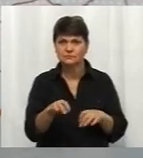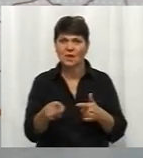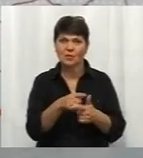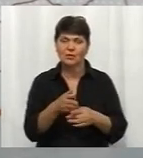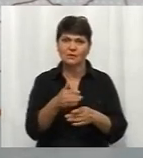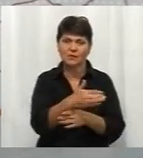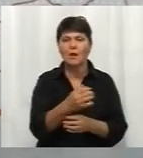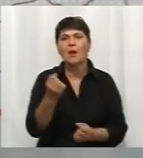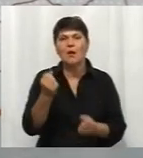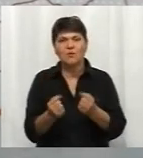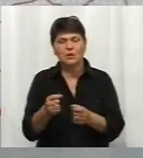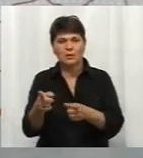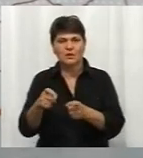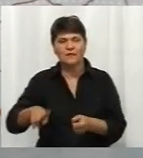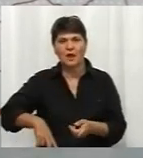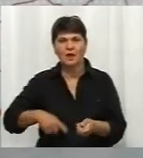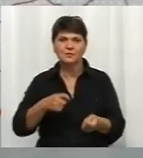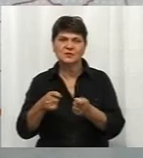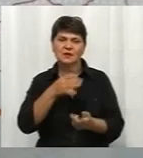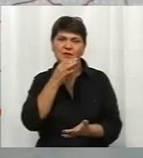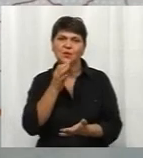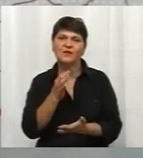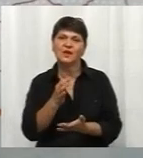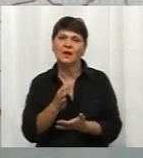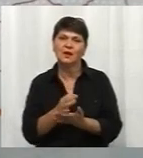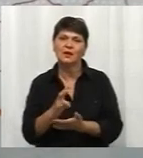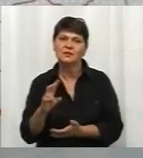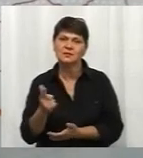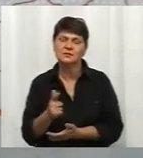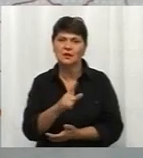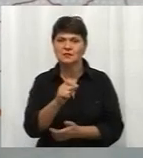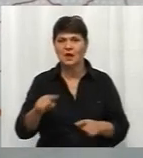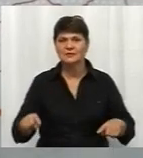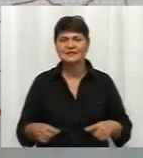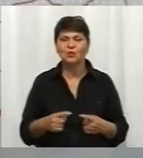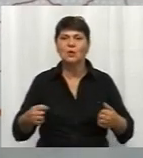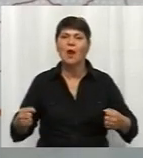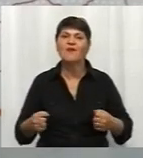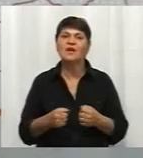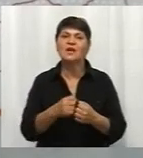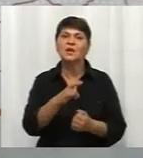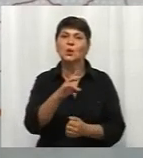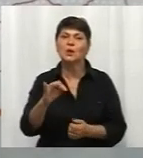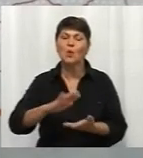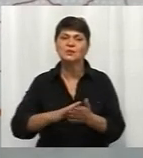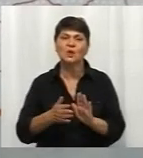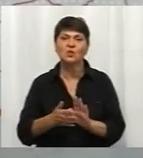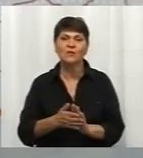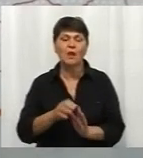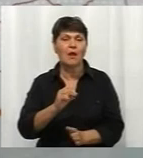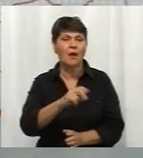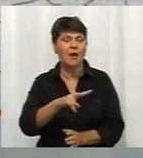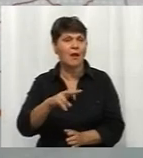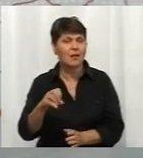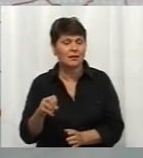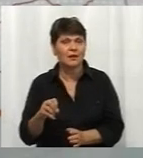водій буде притягуватися до адміністративної відповідальності за створення аварійної обстановки, але вже в такому випадку інспектор